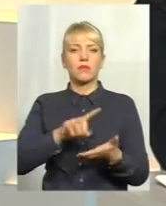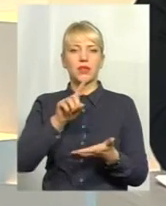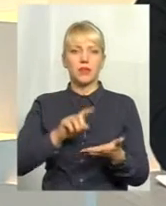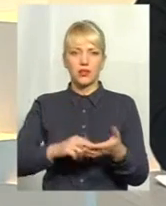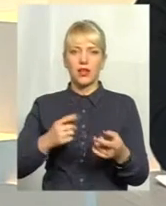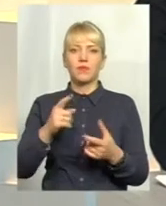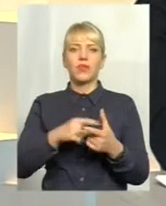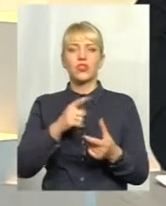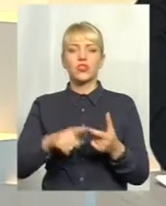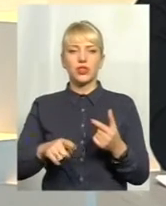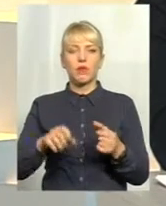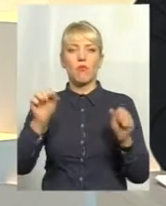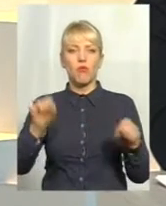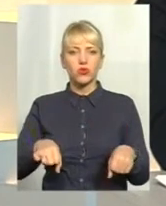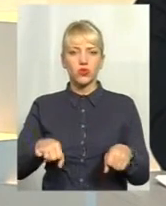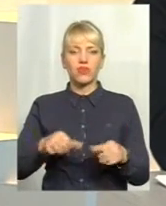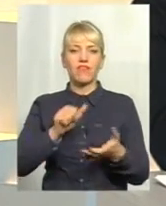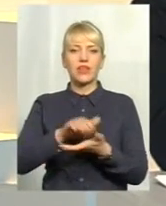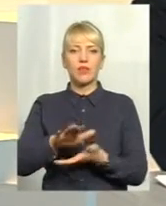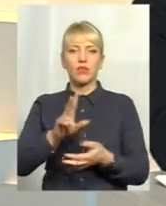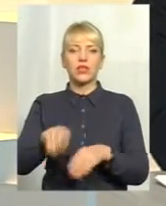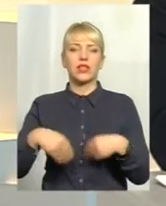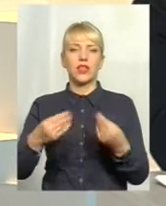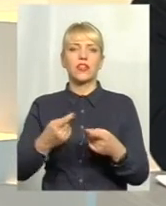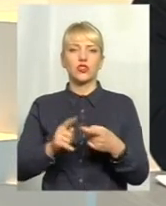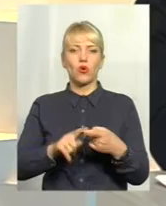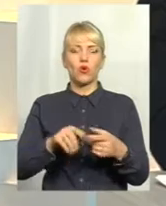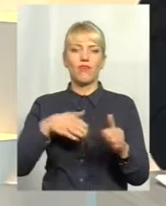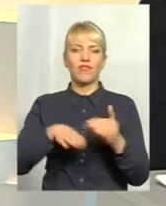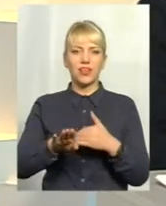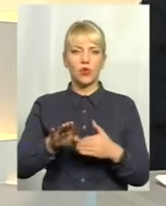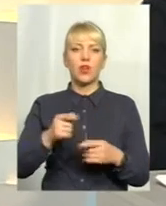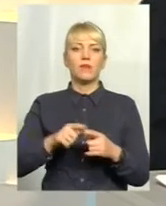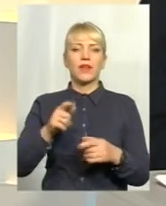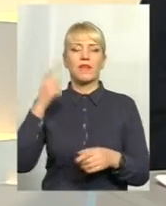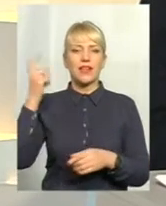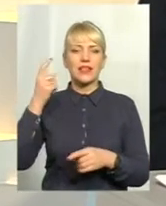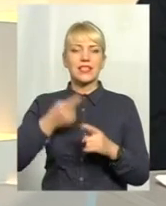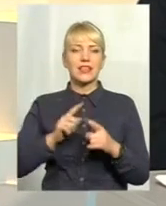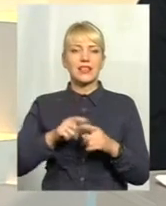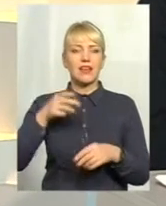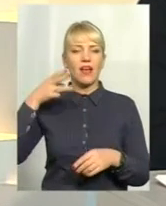чи можуть відмовити в наданні цього відео ті самі, ну, власники цих відеокамер?